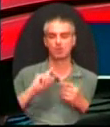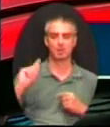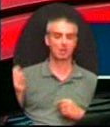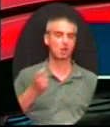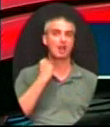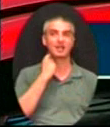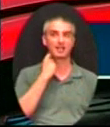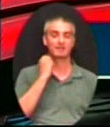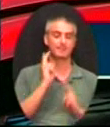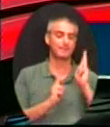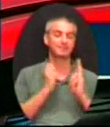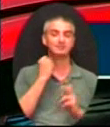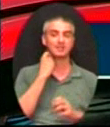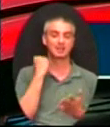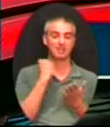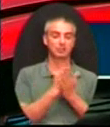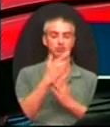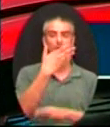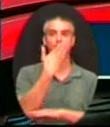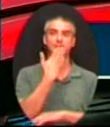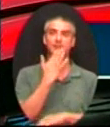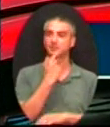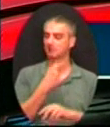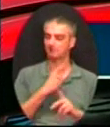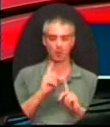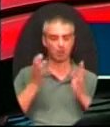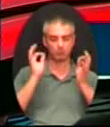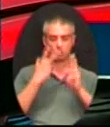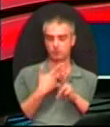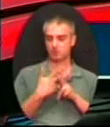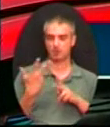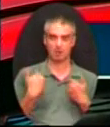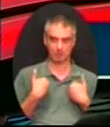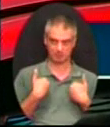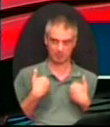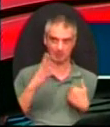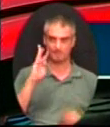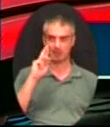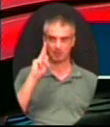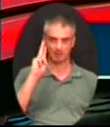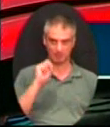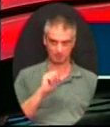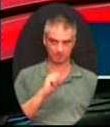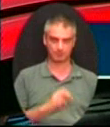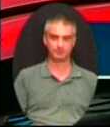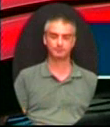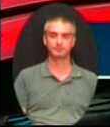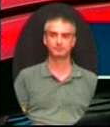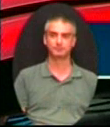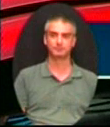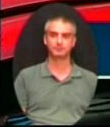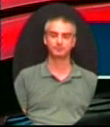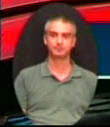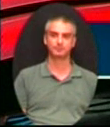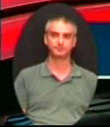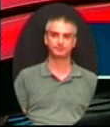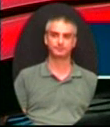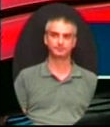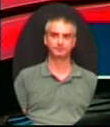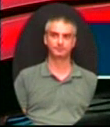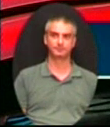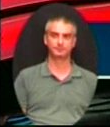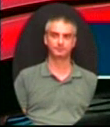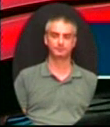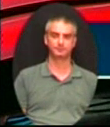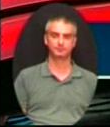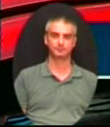היקבים המייצרים יין כשר במדינת ישראל ואינו ייחודי ליקב ברקן, כלומר הסטנדרט הזה. אין